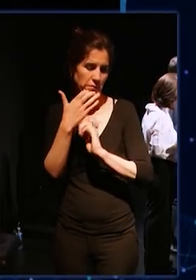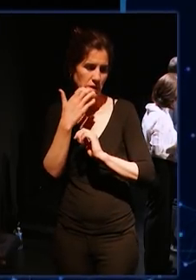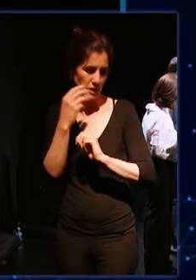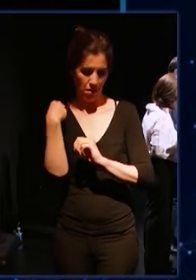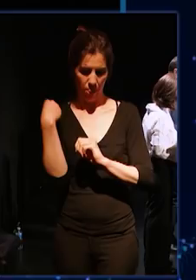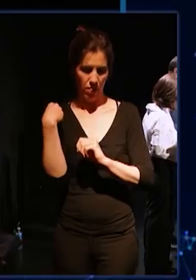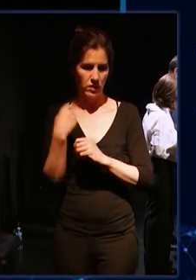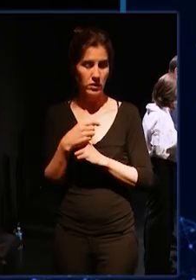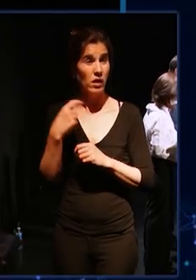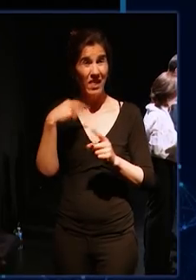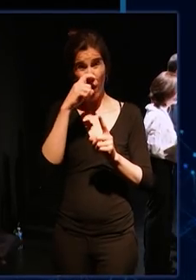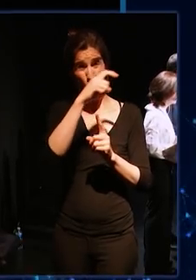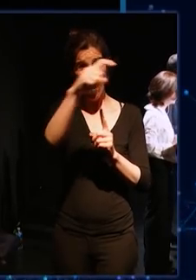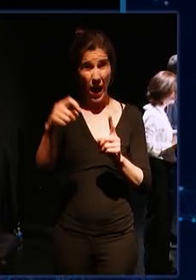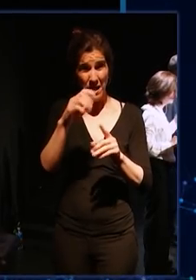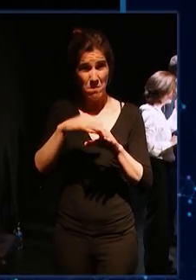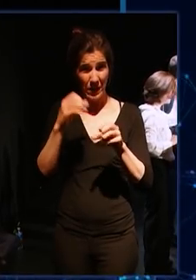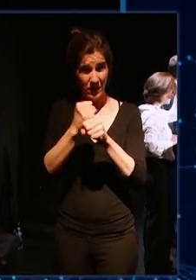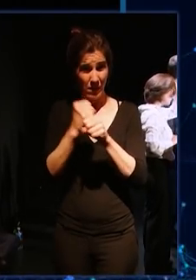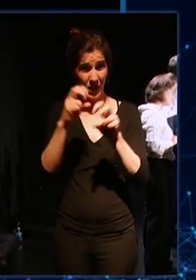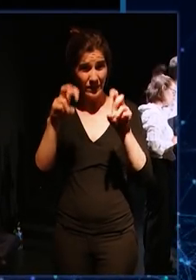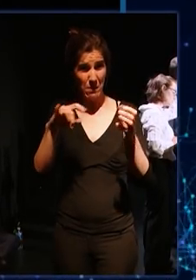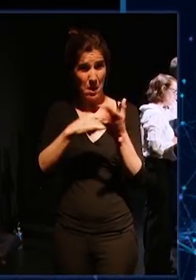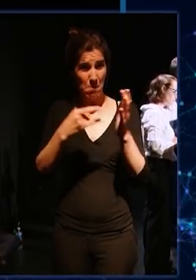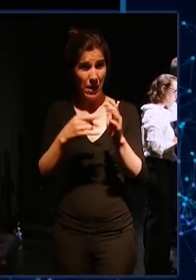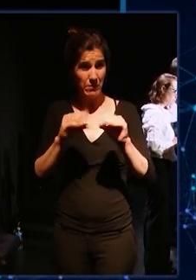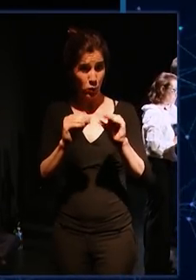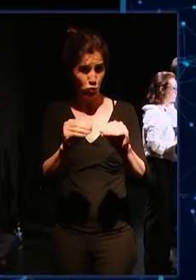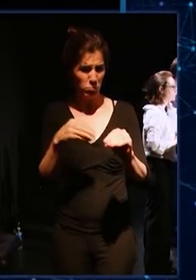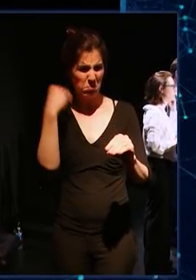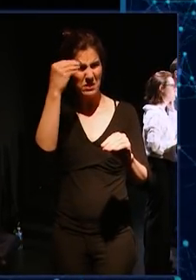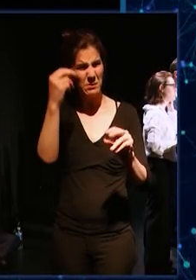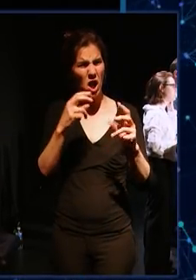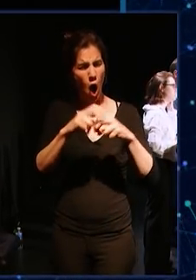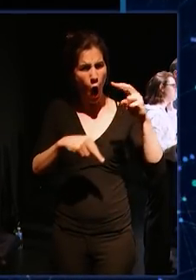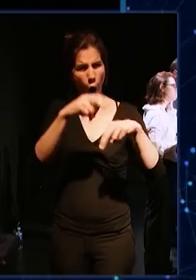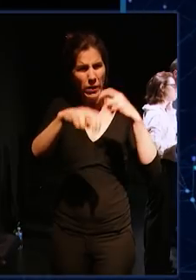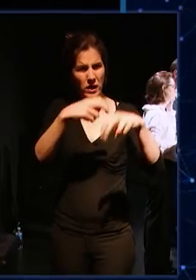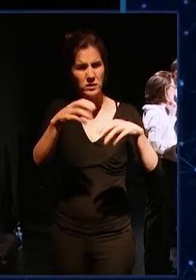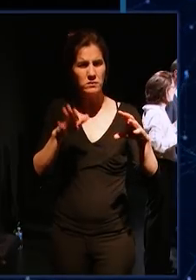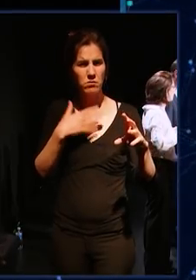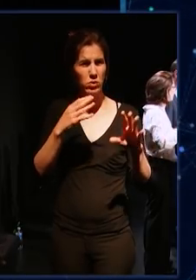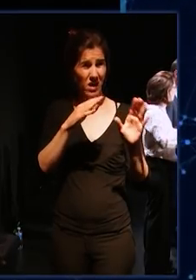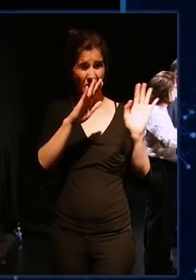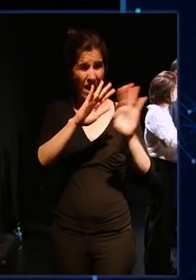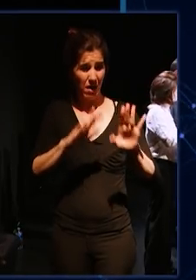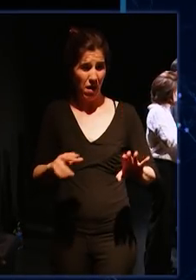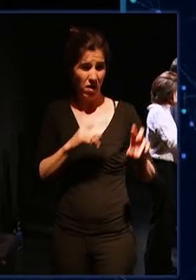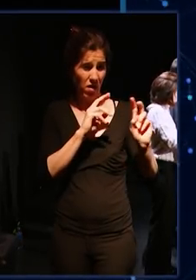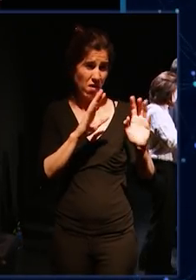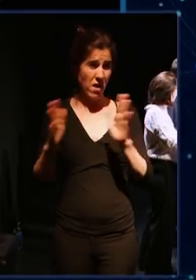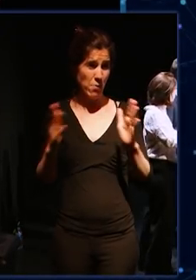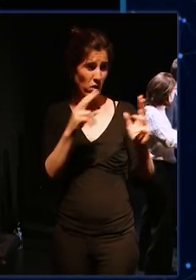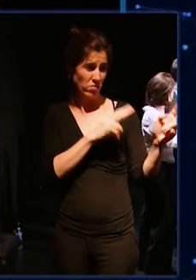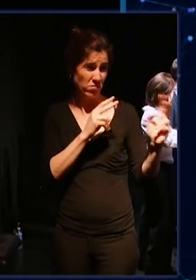Tenim un any per treballar el pla d'usos perquè les obres considerem que poden estar acabades a la tardor del 2020. Allí passaran moltes coses. Serà